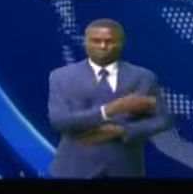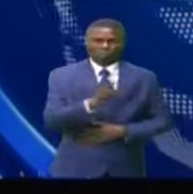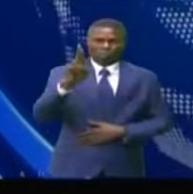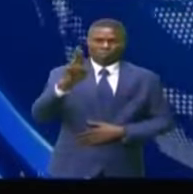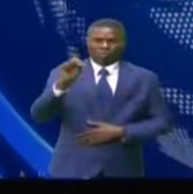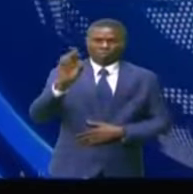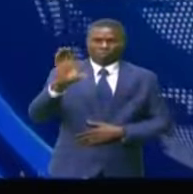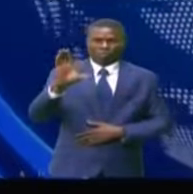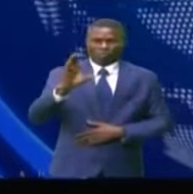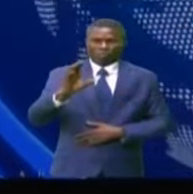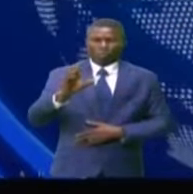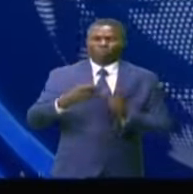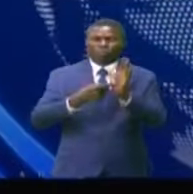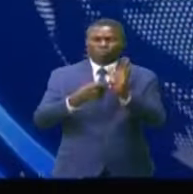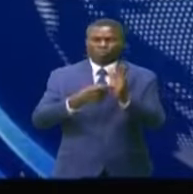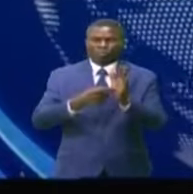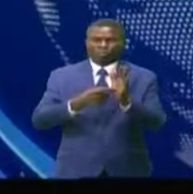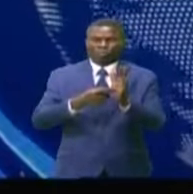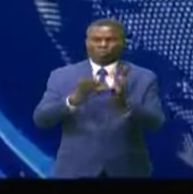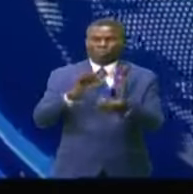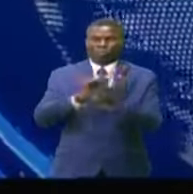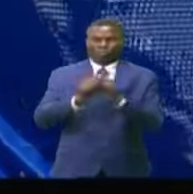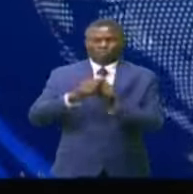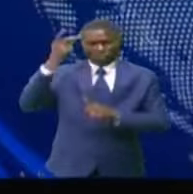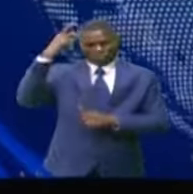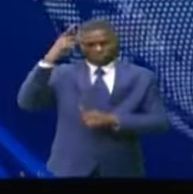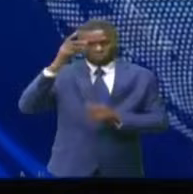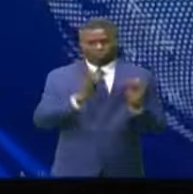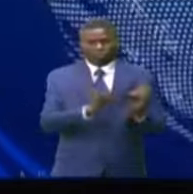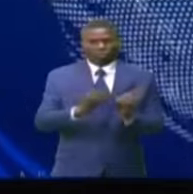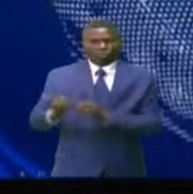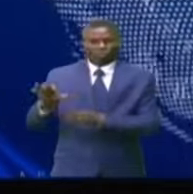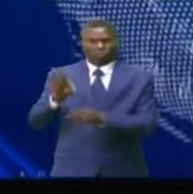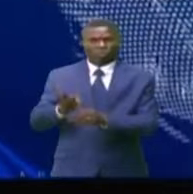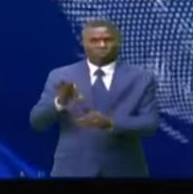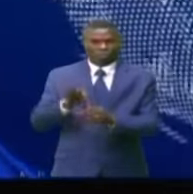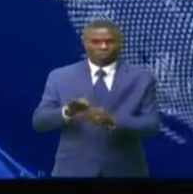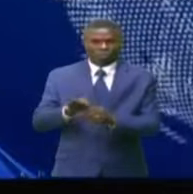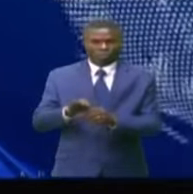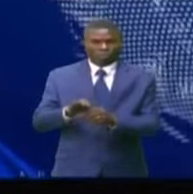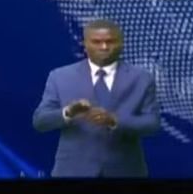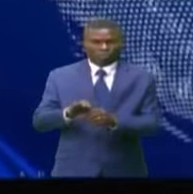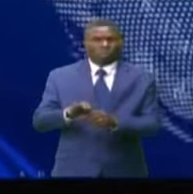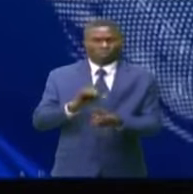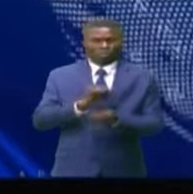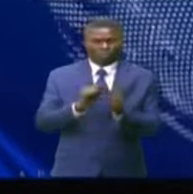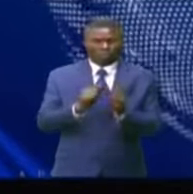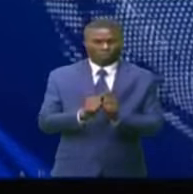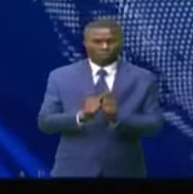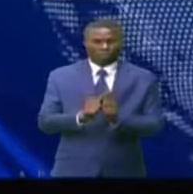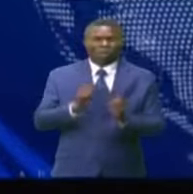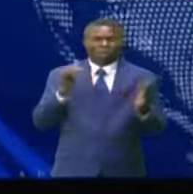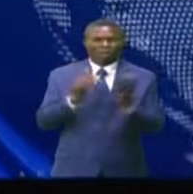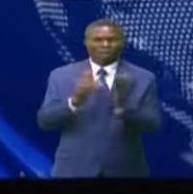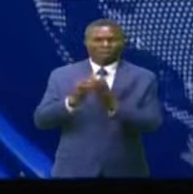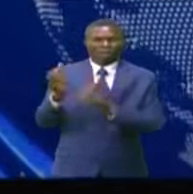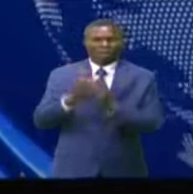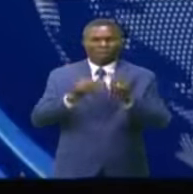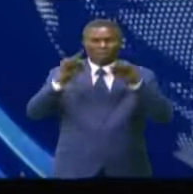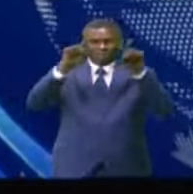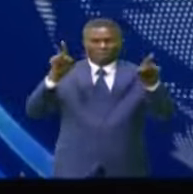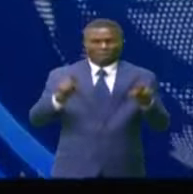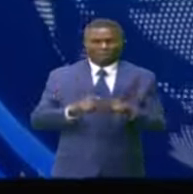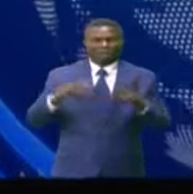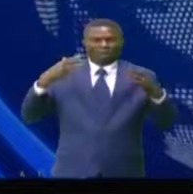RTNC sous les projecteurs, la tension politique liée à l'organisation des élections fait peser sur le média public de nombreuses